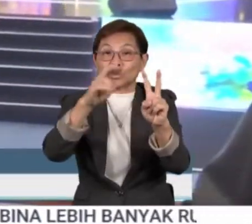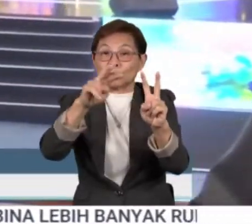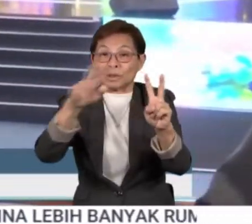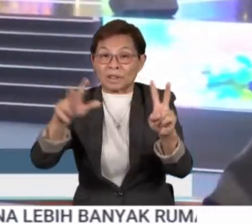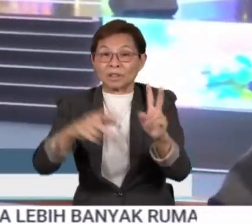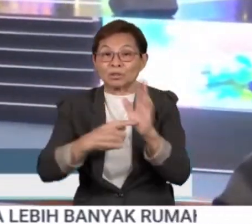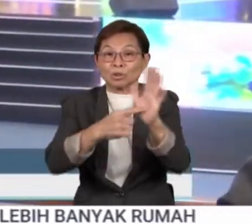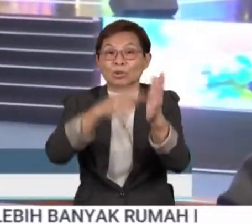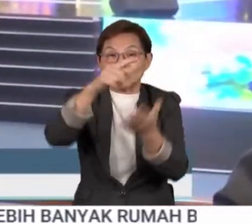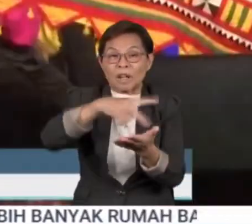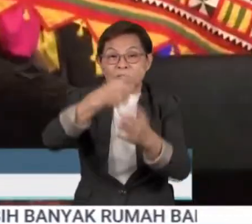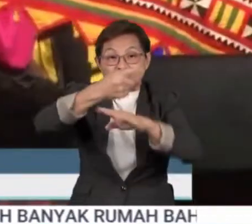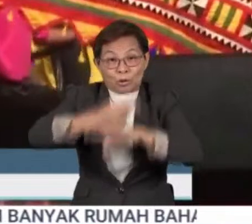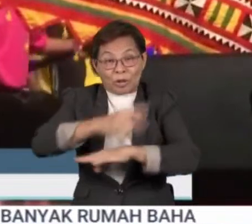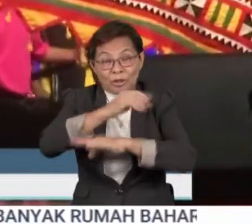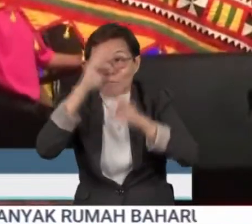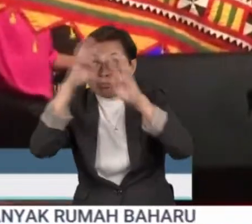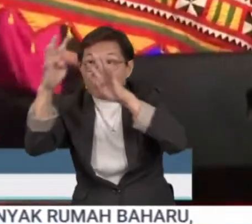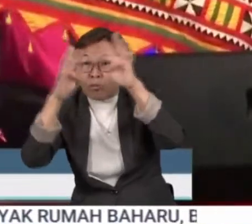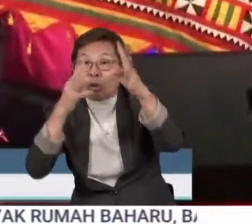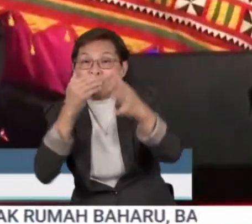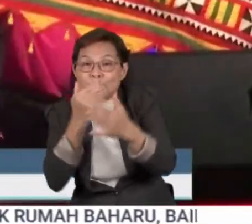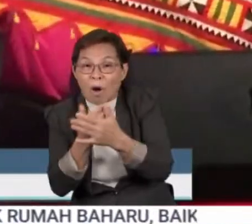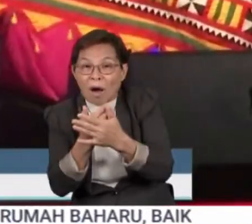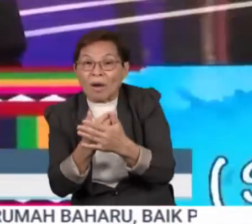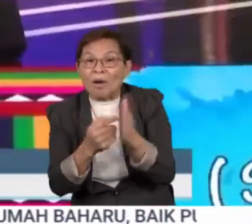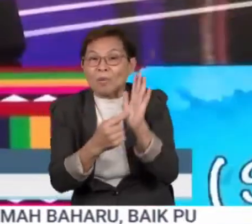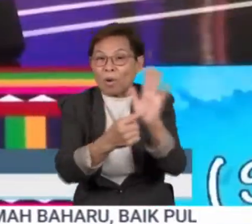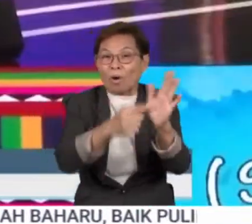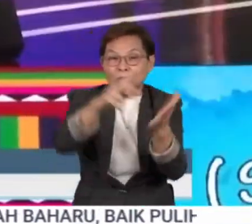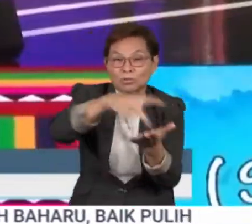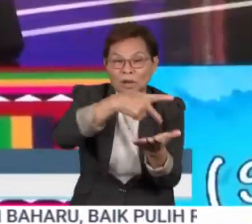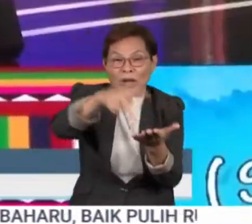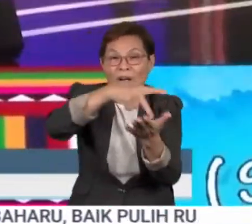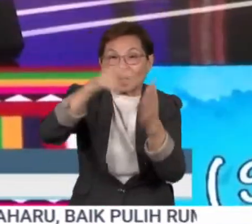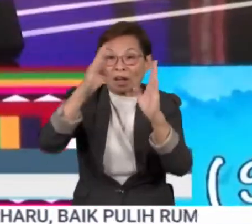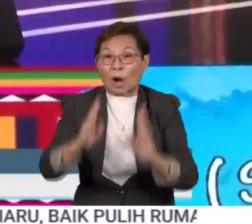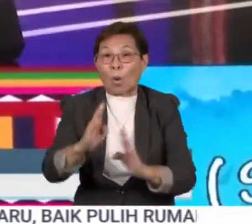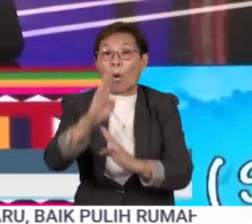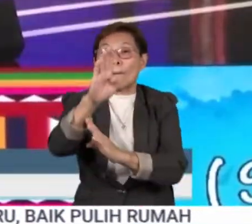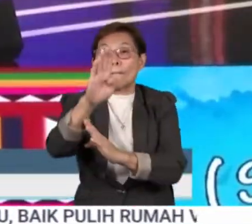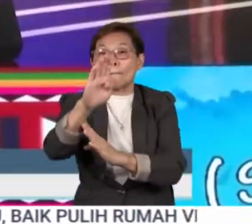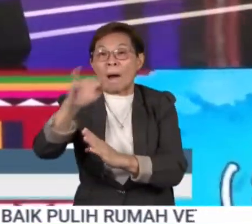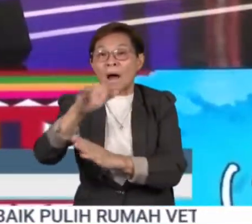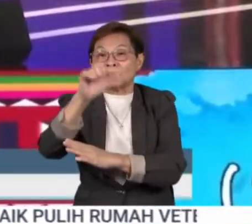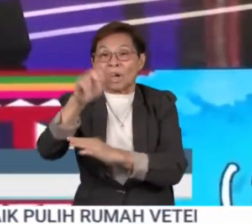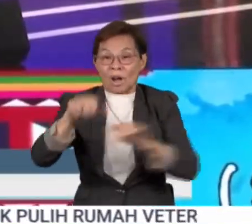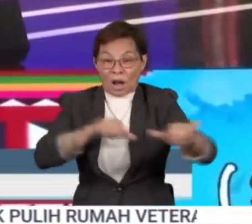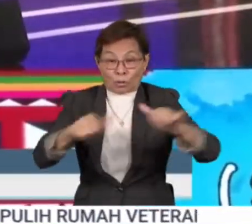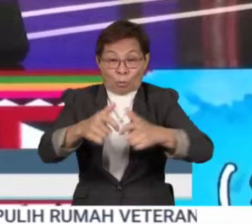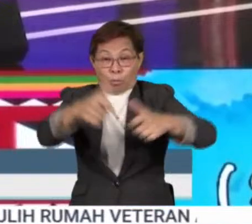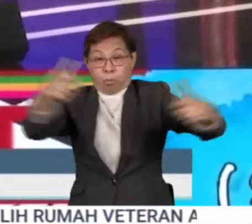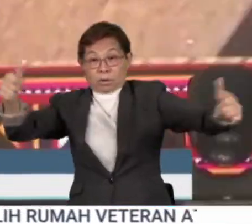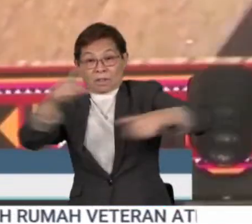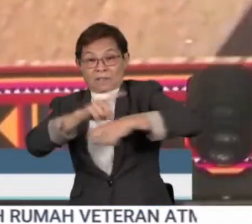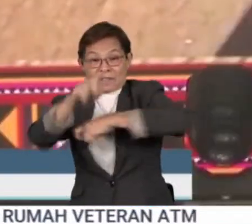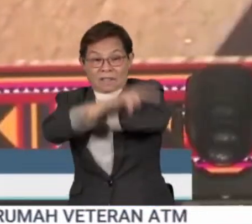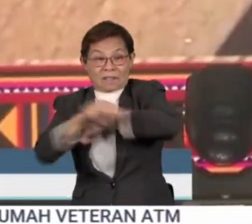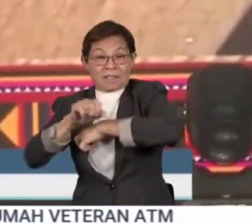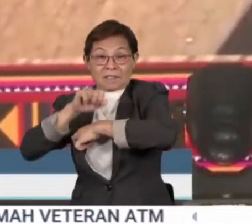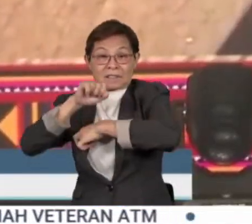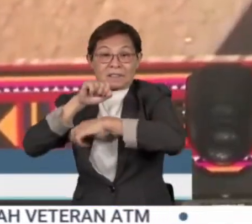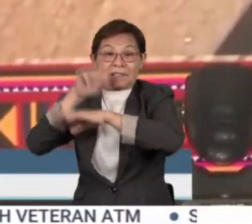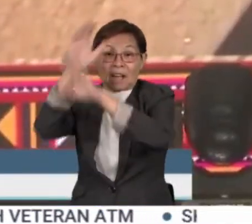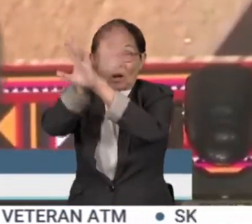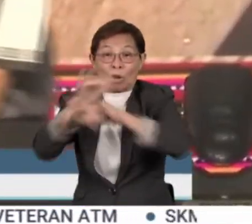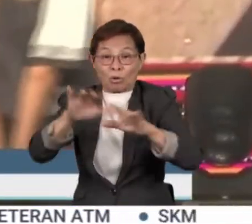menonjolkan tarian tradisi dan kreatif limbai yang merupakan tarian suku kaum Bajau, salah satu etnik terbesar di negeri ini. Dan kumpulan